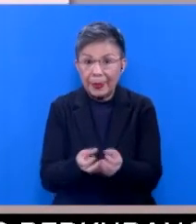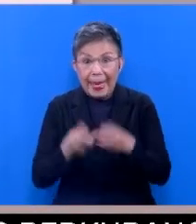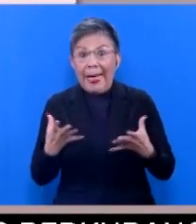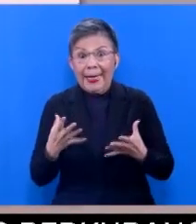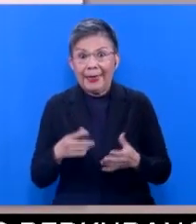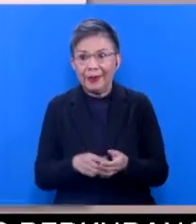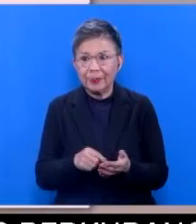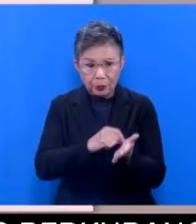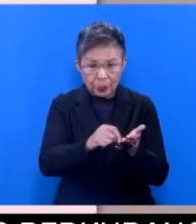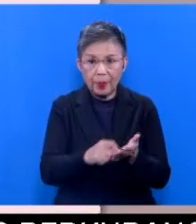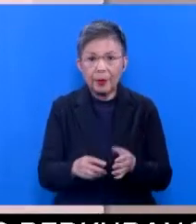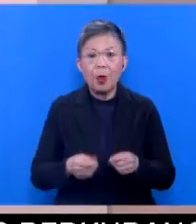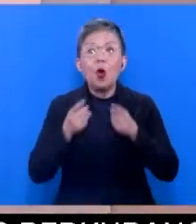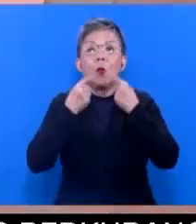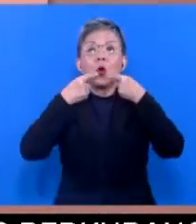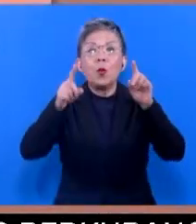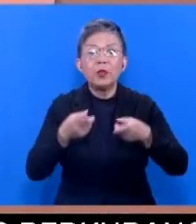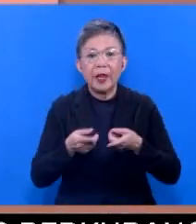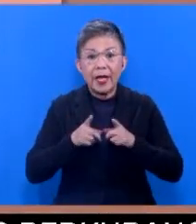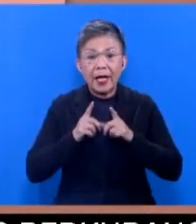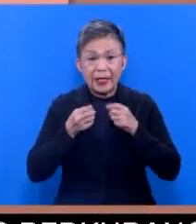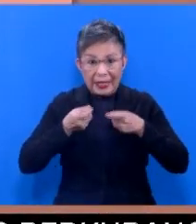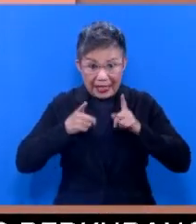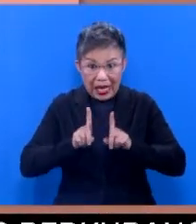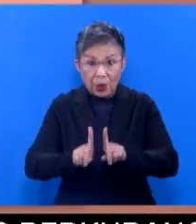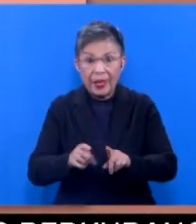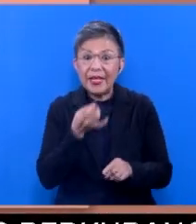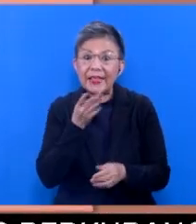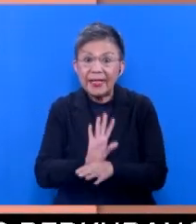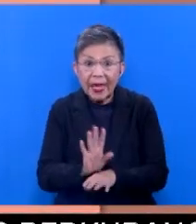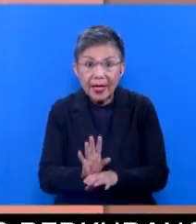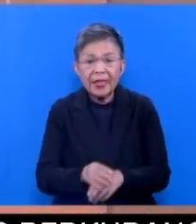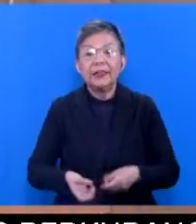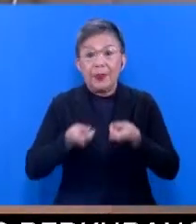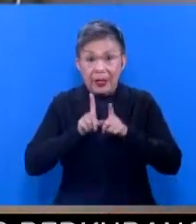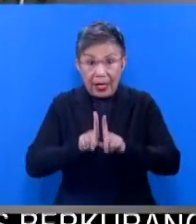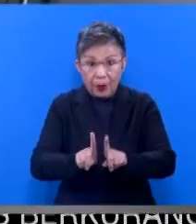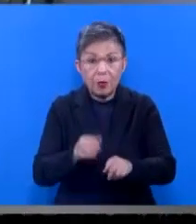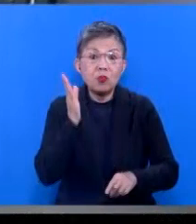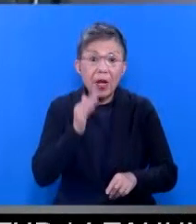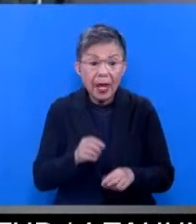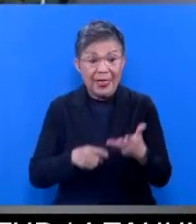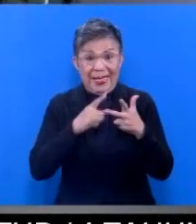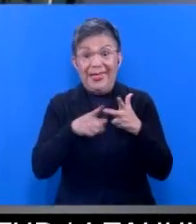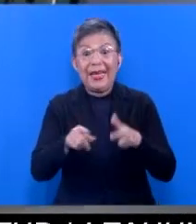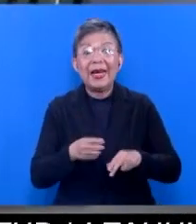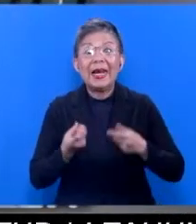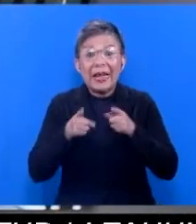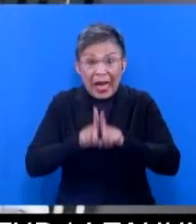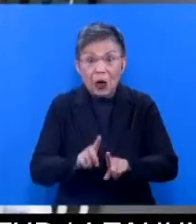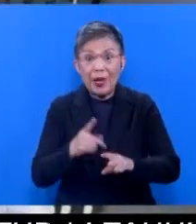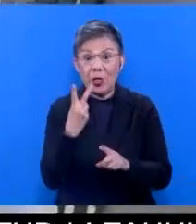Bun. Mereka mempromosikan kawin siri, nikah muda, sampai poligami. Bahkan beragam paket